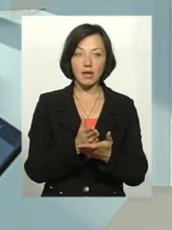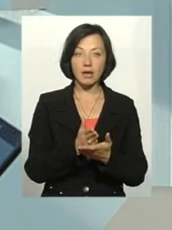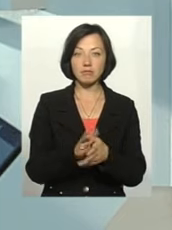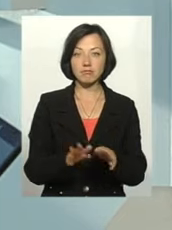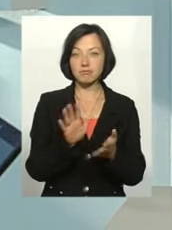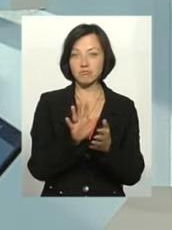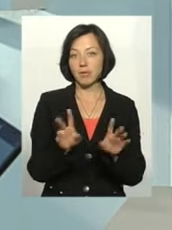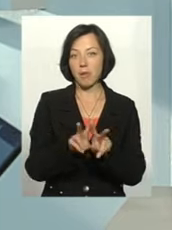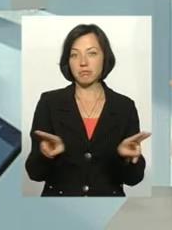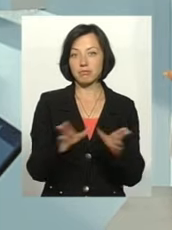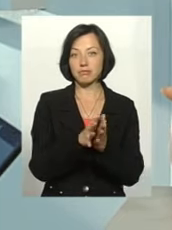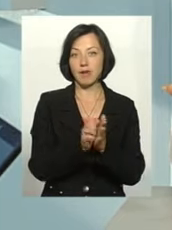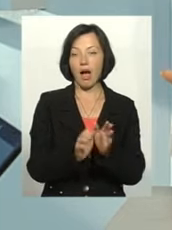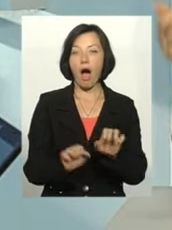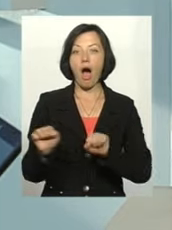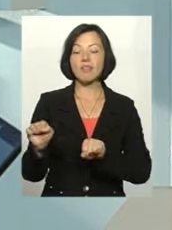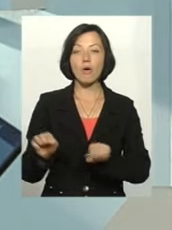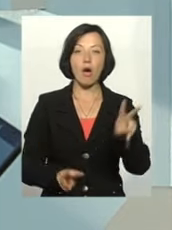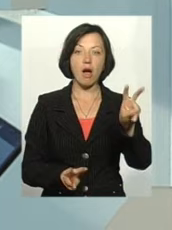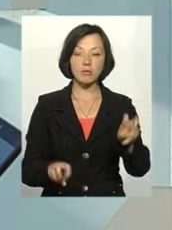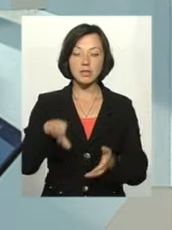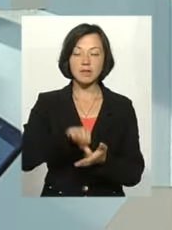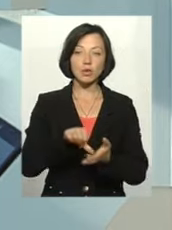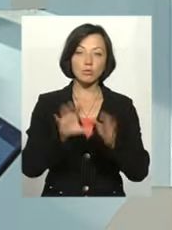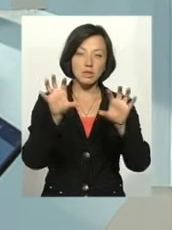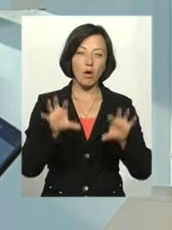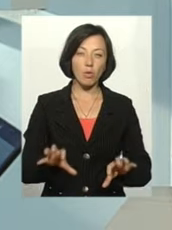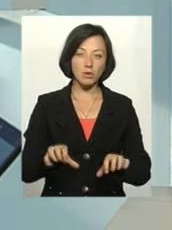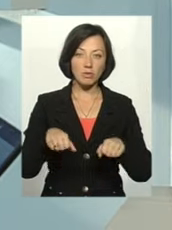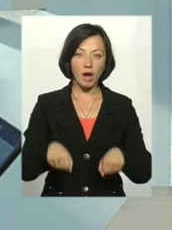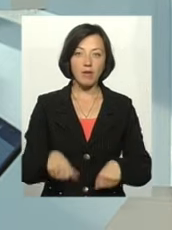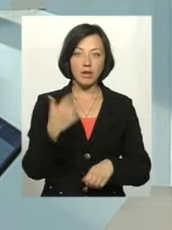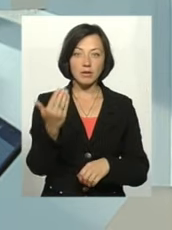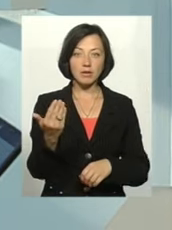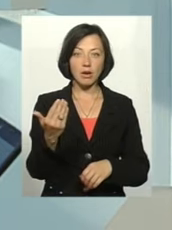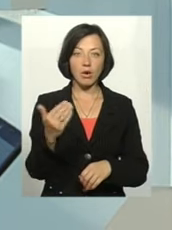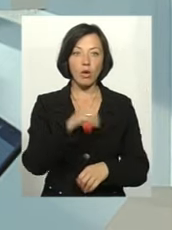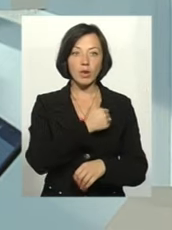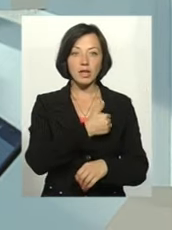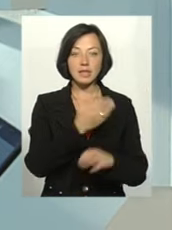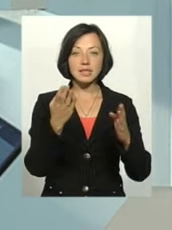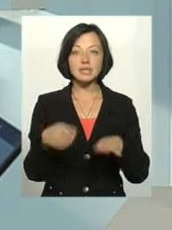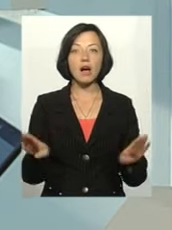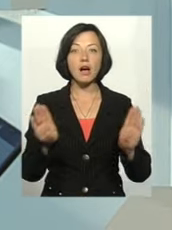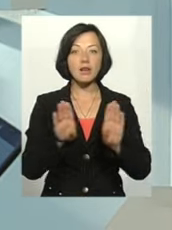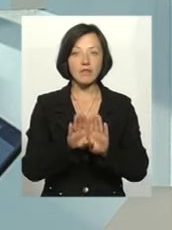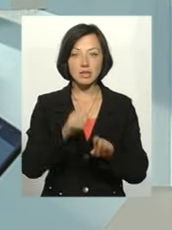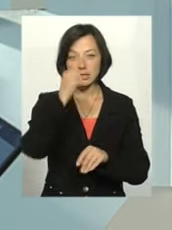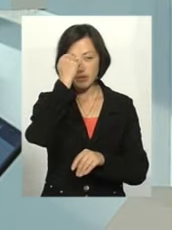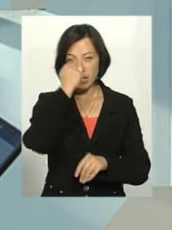би мовити, тобто представником їх законних прав. Їх неодноразово мали закривати. Але завдяки